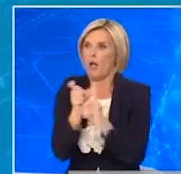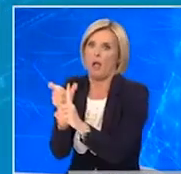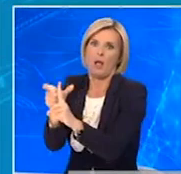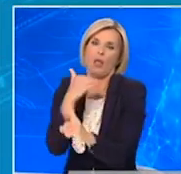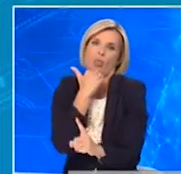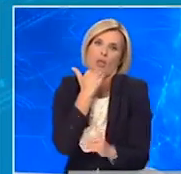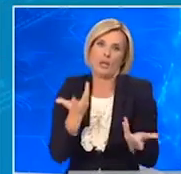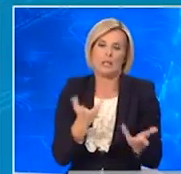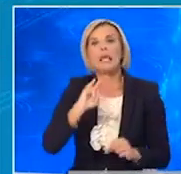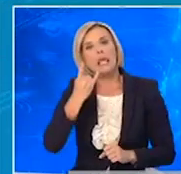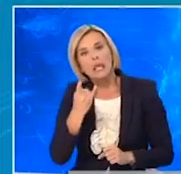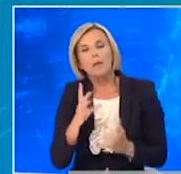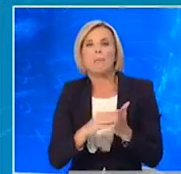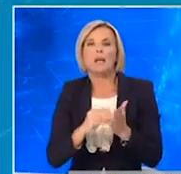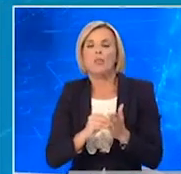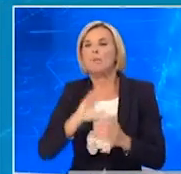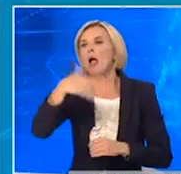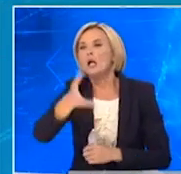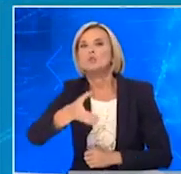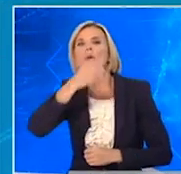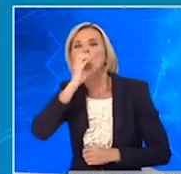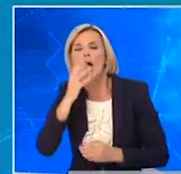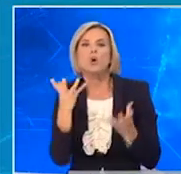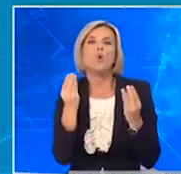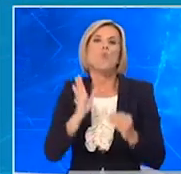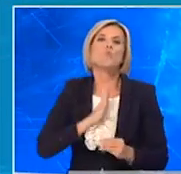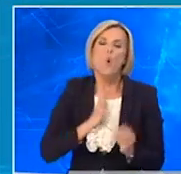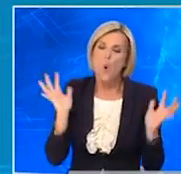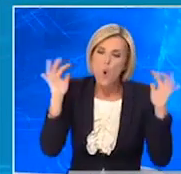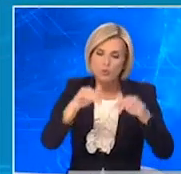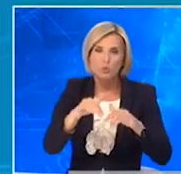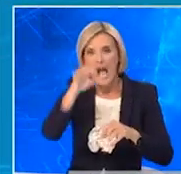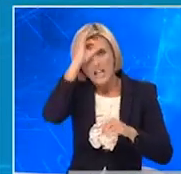χώρο που γίνονται συναθρήσεις ή που γίνονται οι